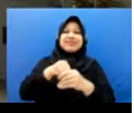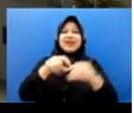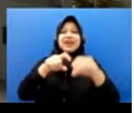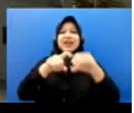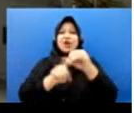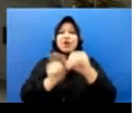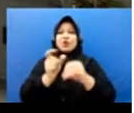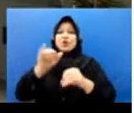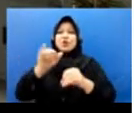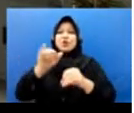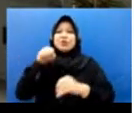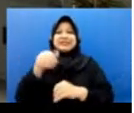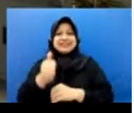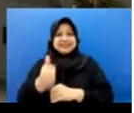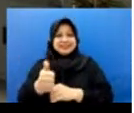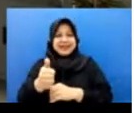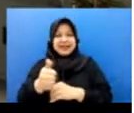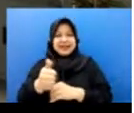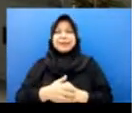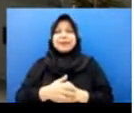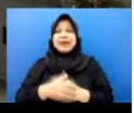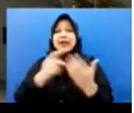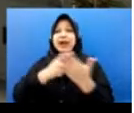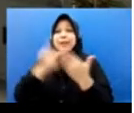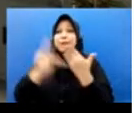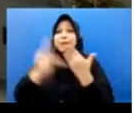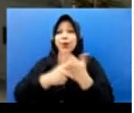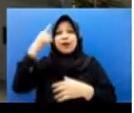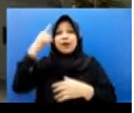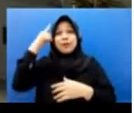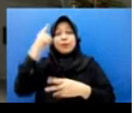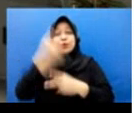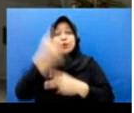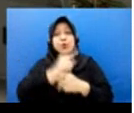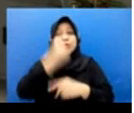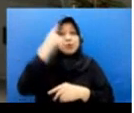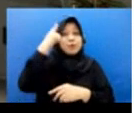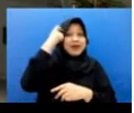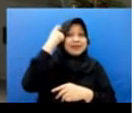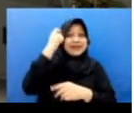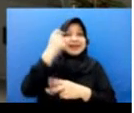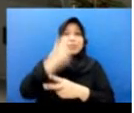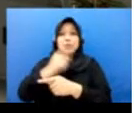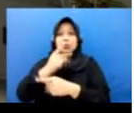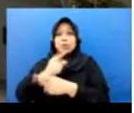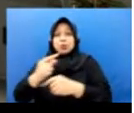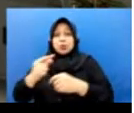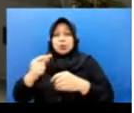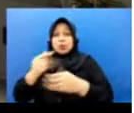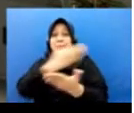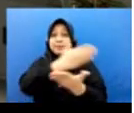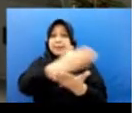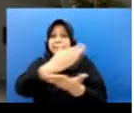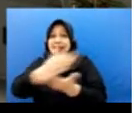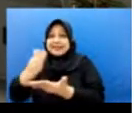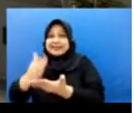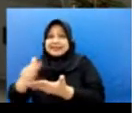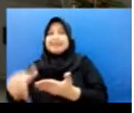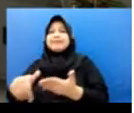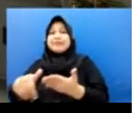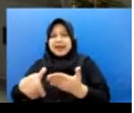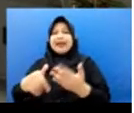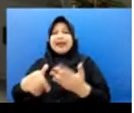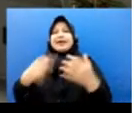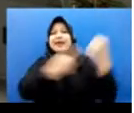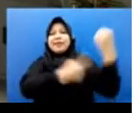diketahui bersama bahwa program Guru Belajar dan Berbagi seri Semangat Guru ini, kemampuan non-teknis dalam adaptasi